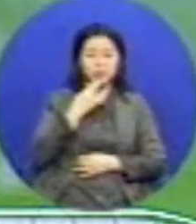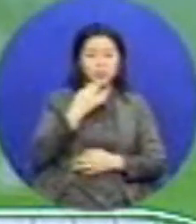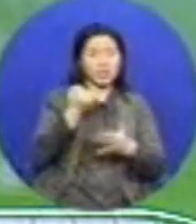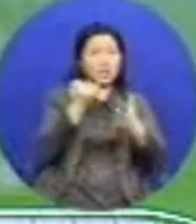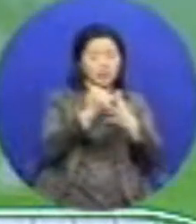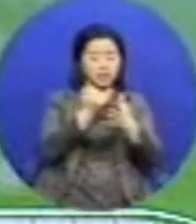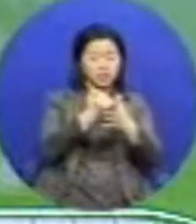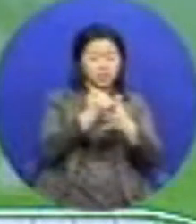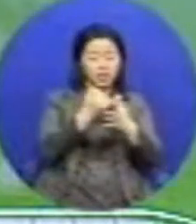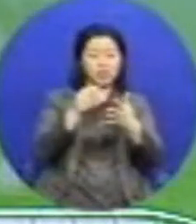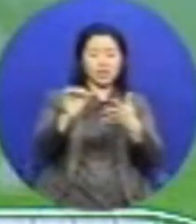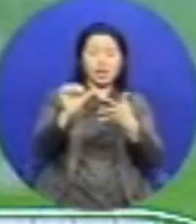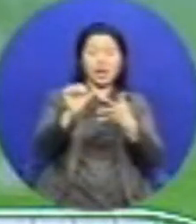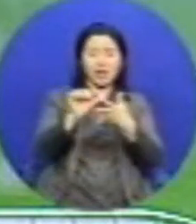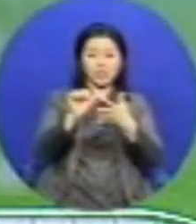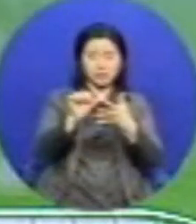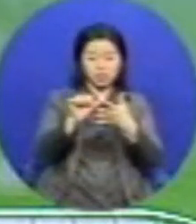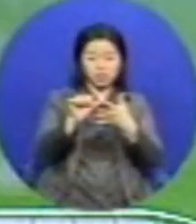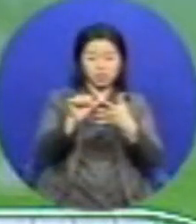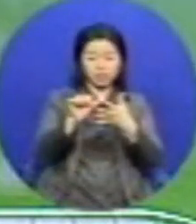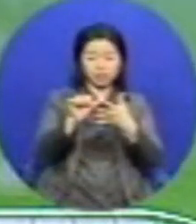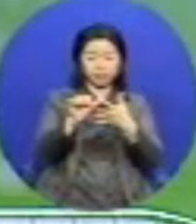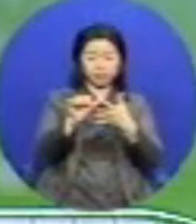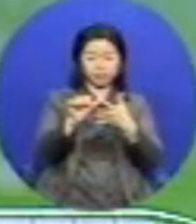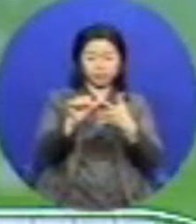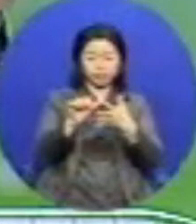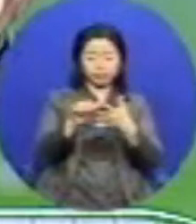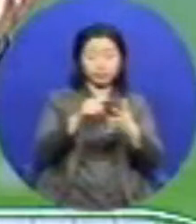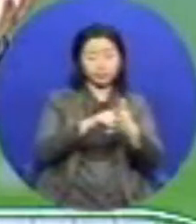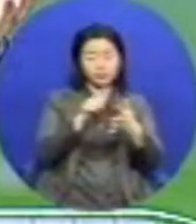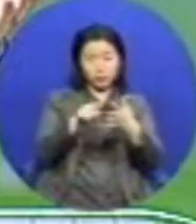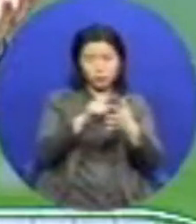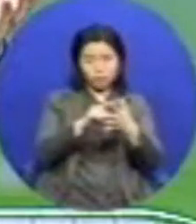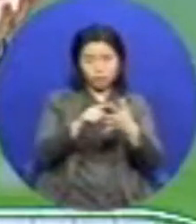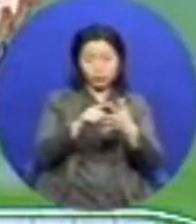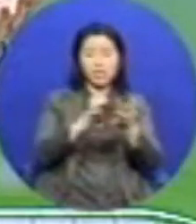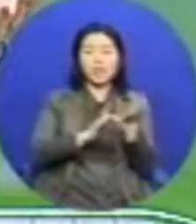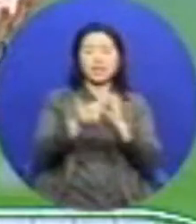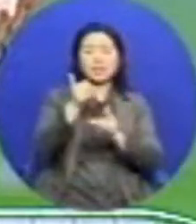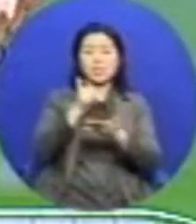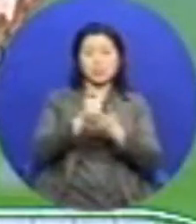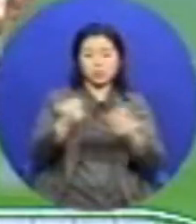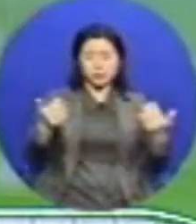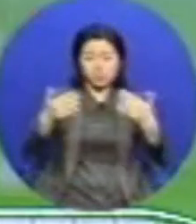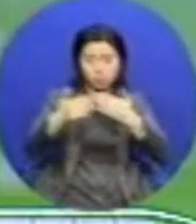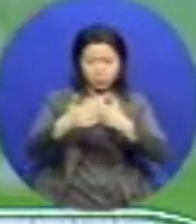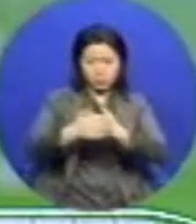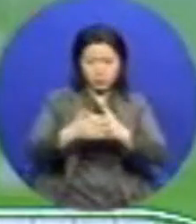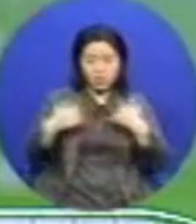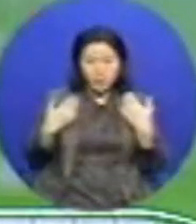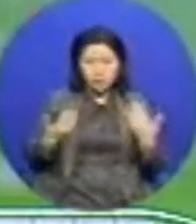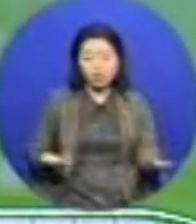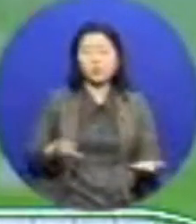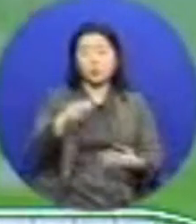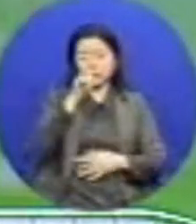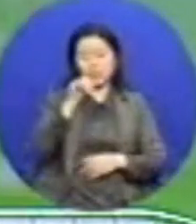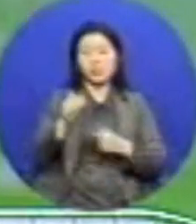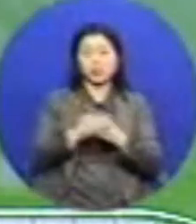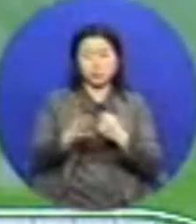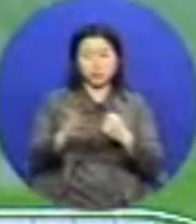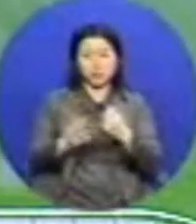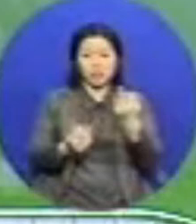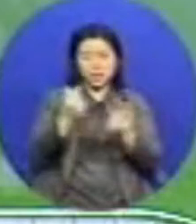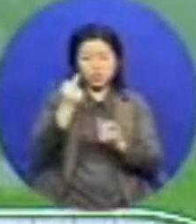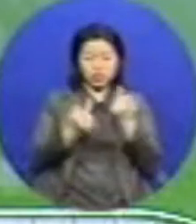라고 5살때 나들이 줘 그들은 예수님 품안에 쉬고 있기 때문입니다 형제 어 저의 눈물은